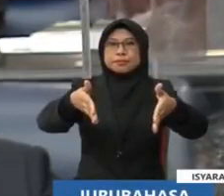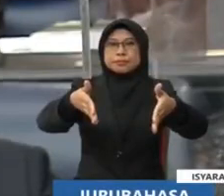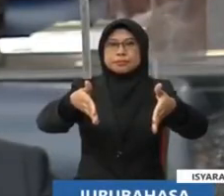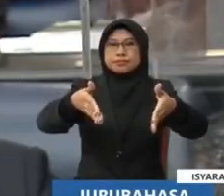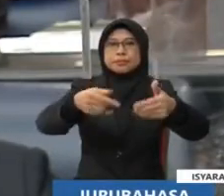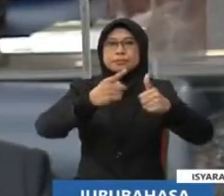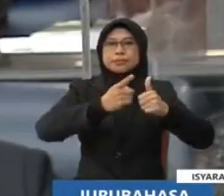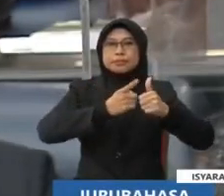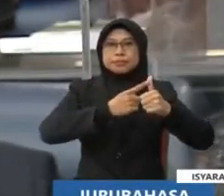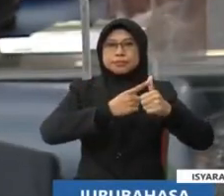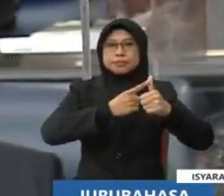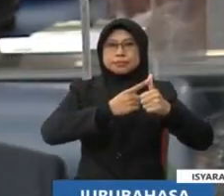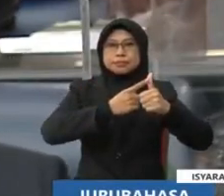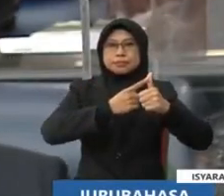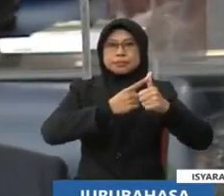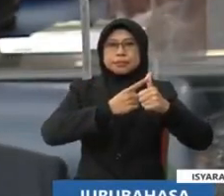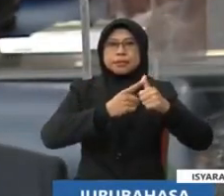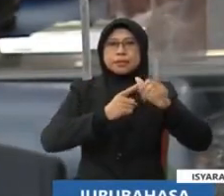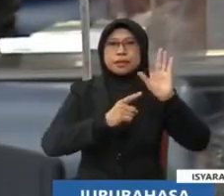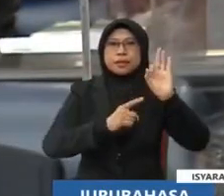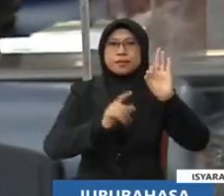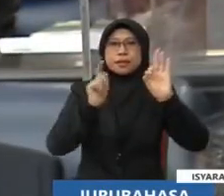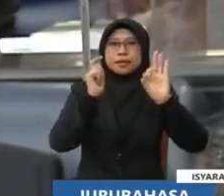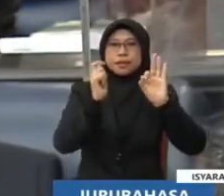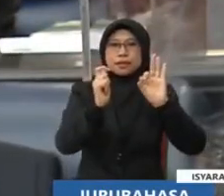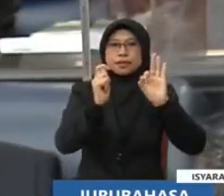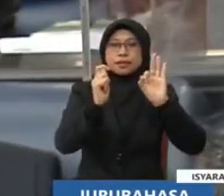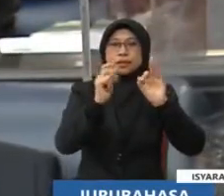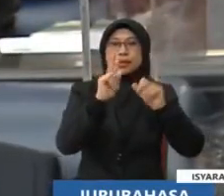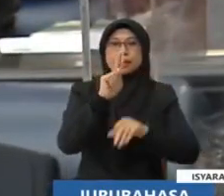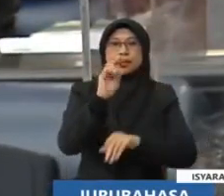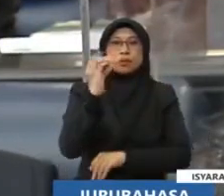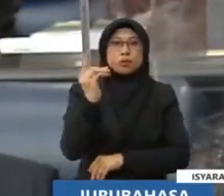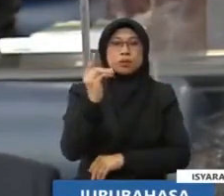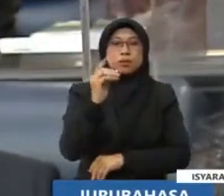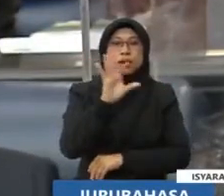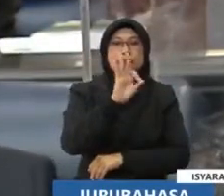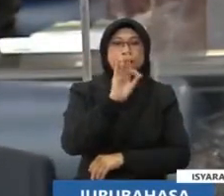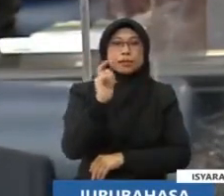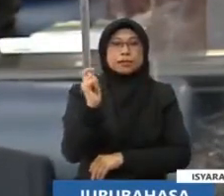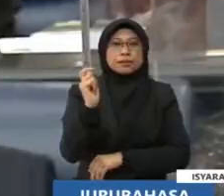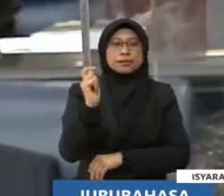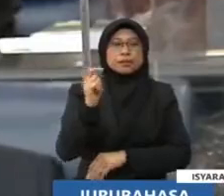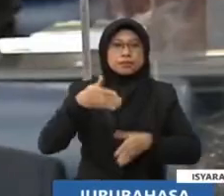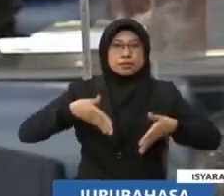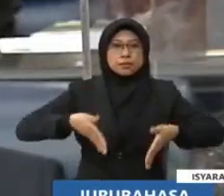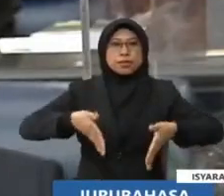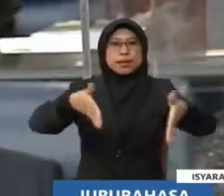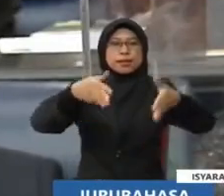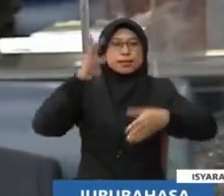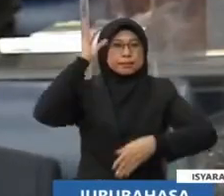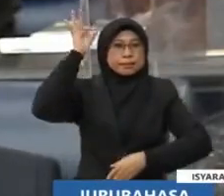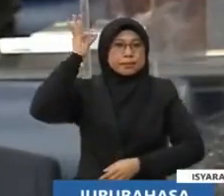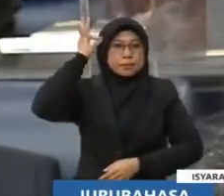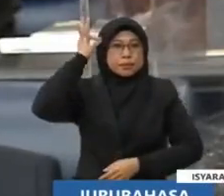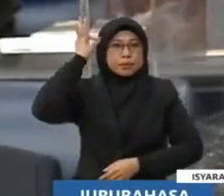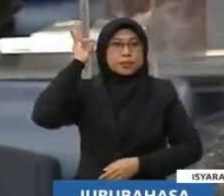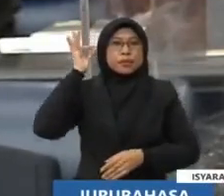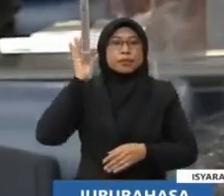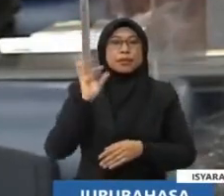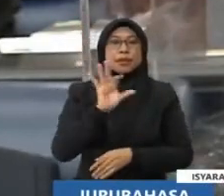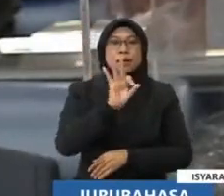iaitu pertama FT ataupun kod FT adalah untuk jalan persekutuan